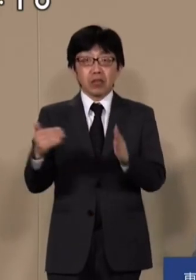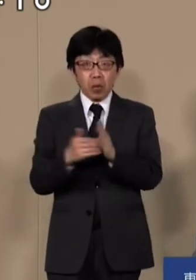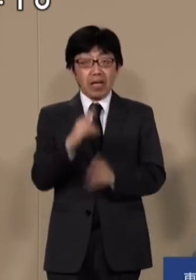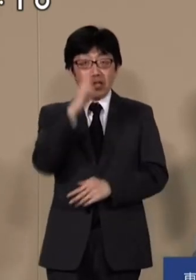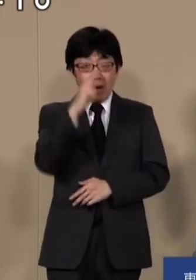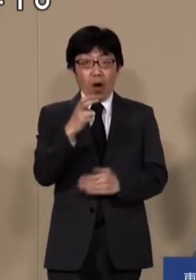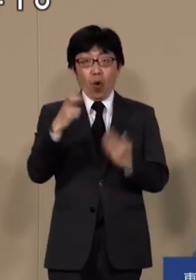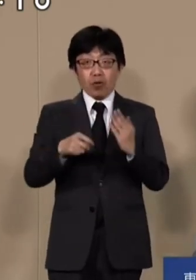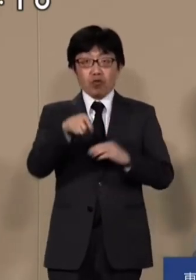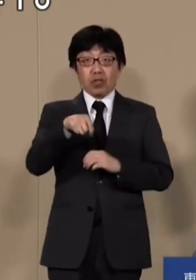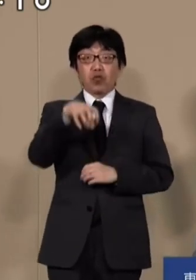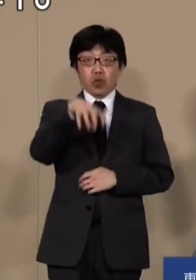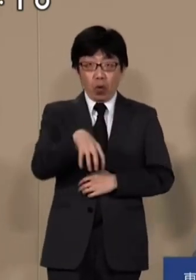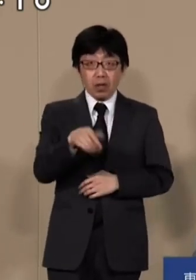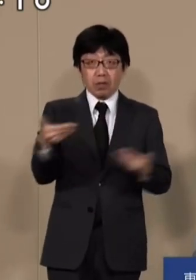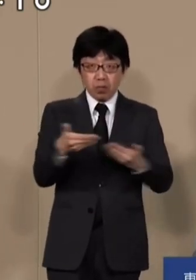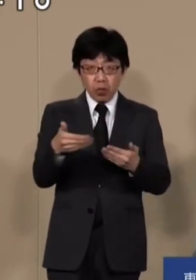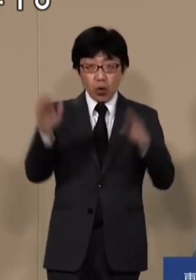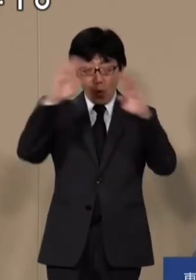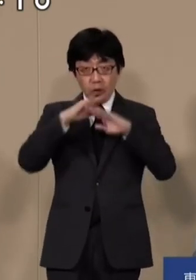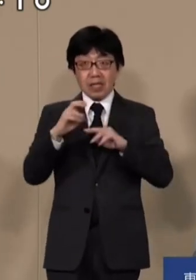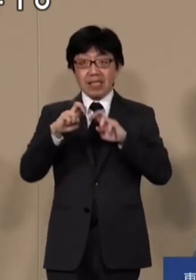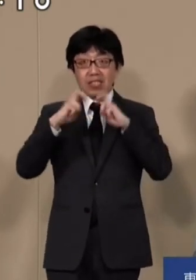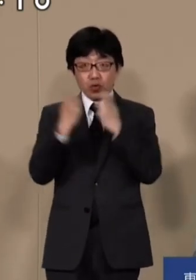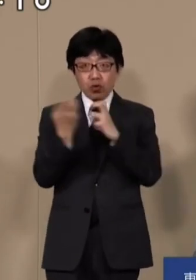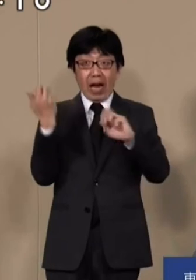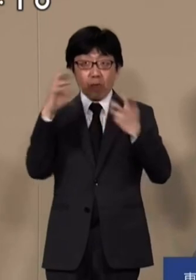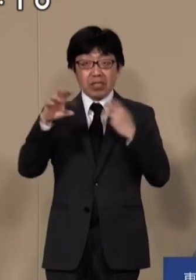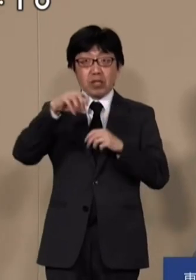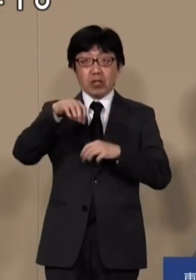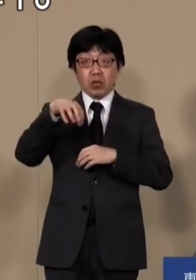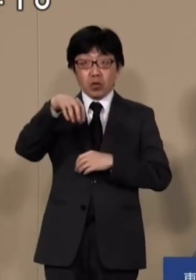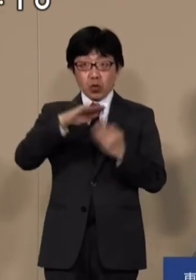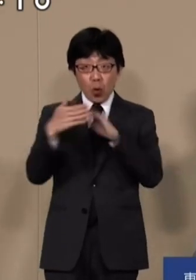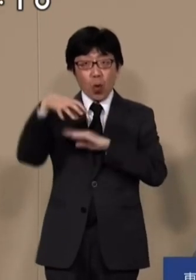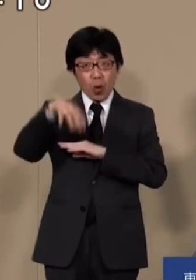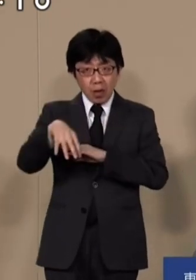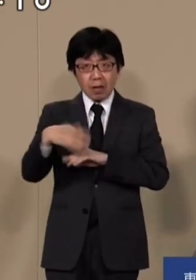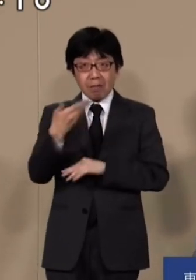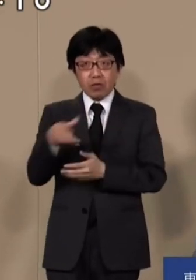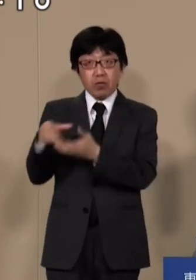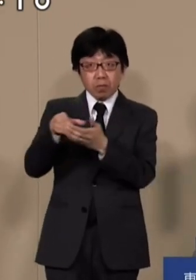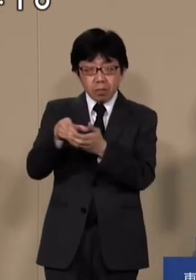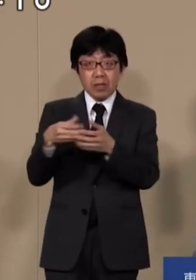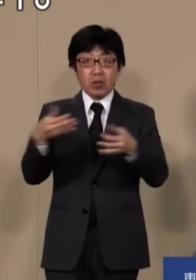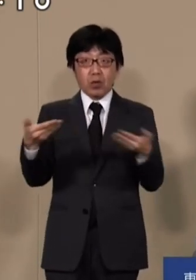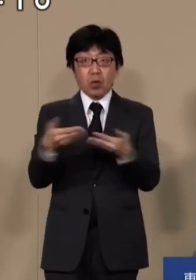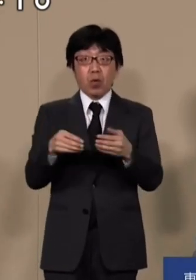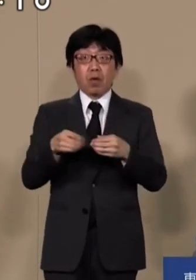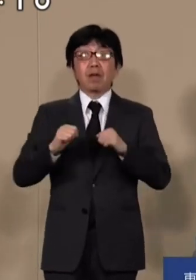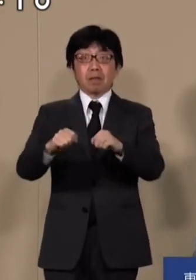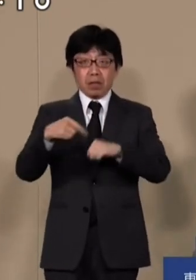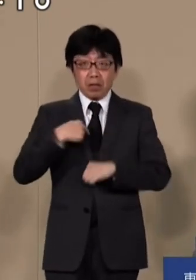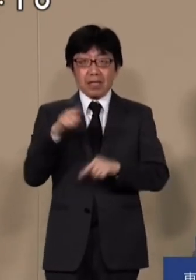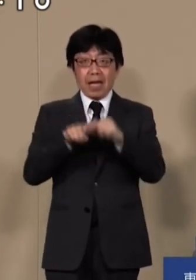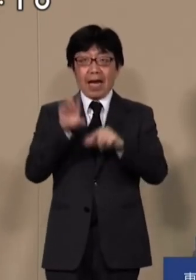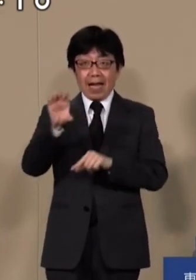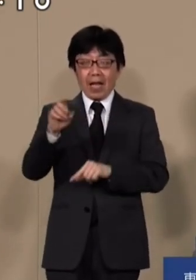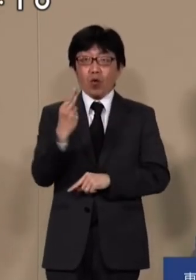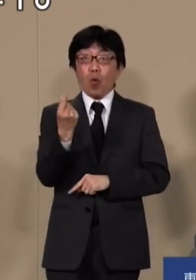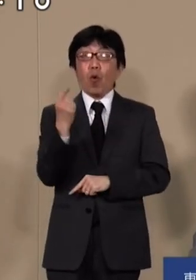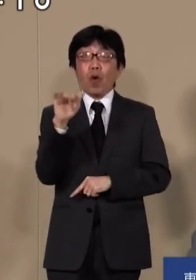昼間は法律事務所で勤務し夜は新宿伎で商売をやって整形を立てています中智がお送りいたし